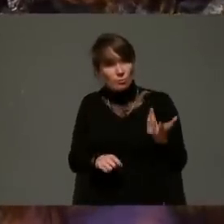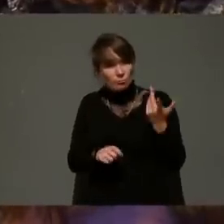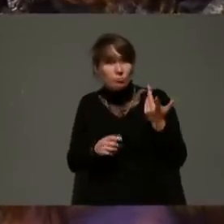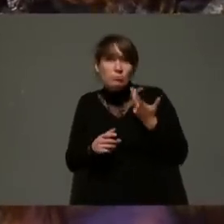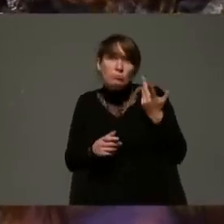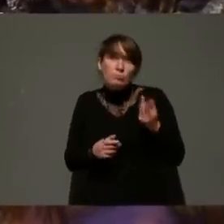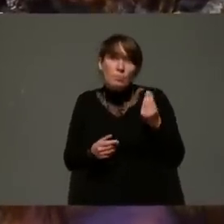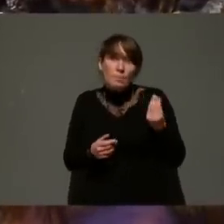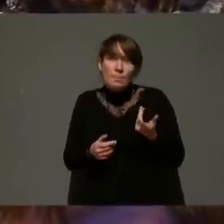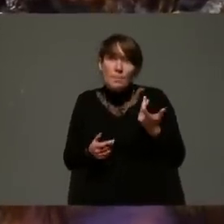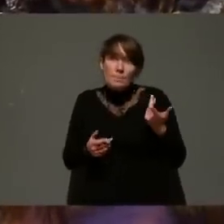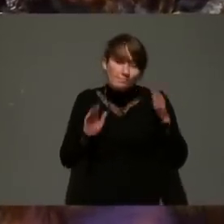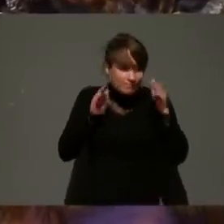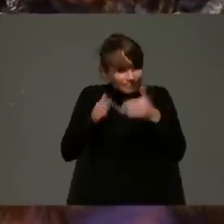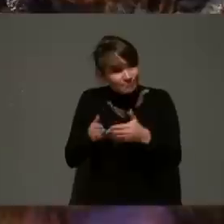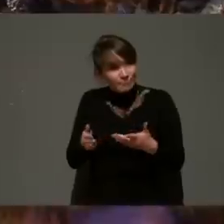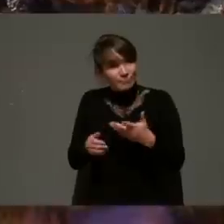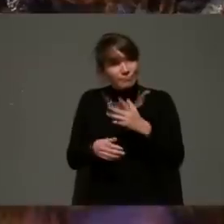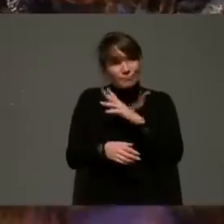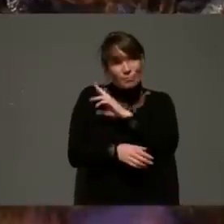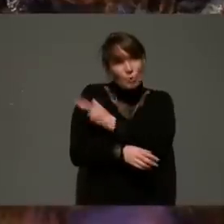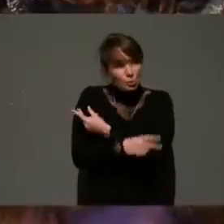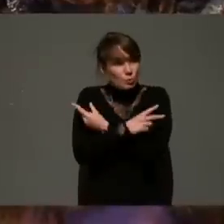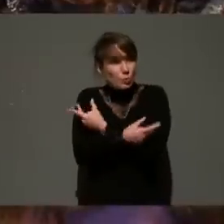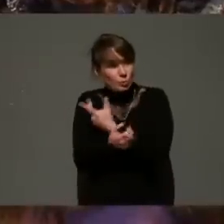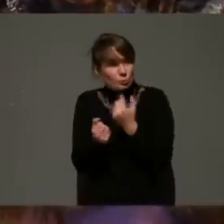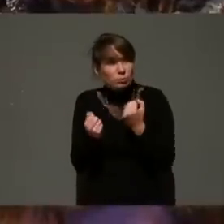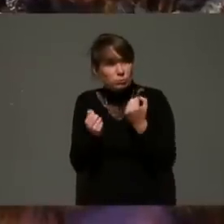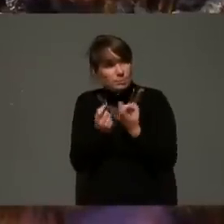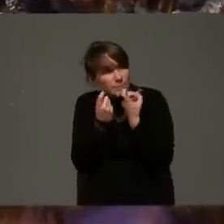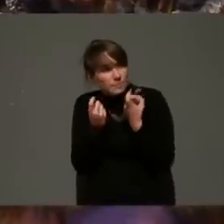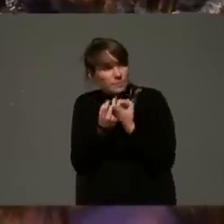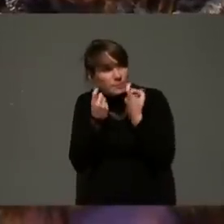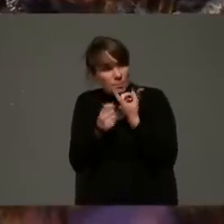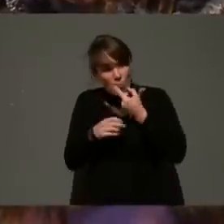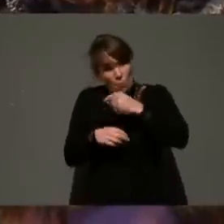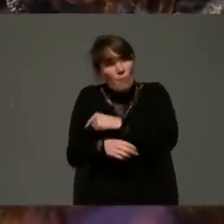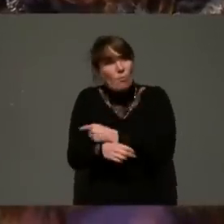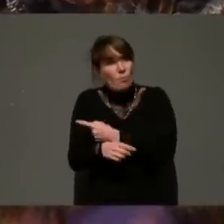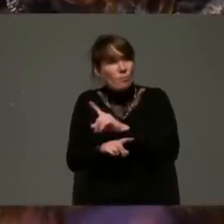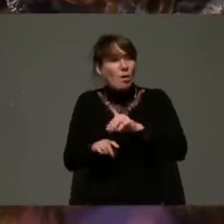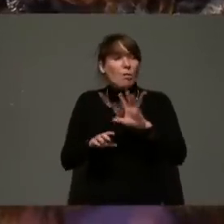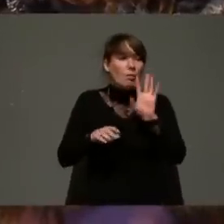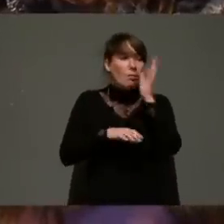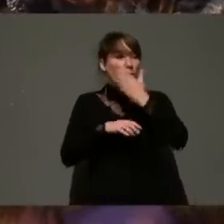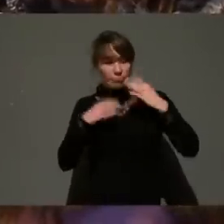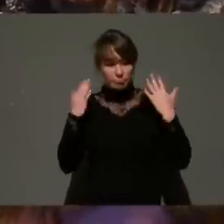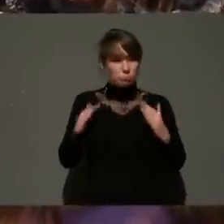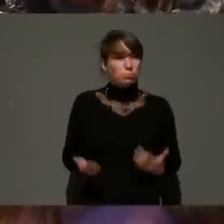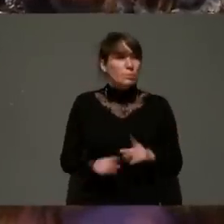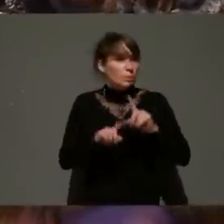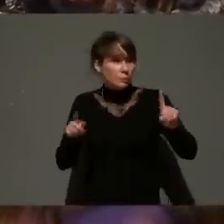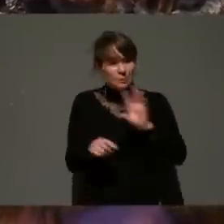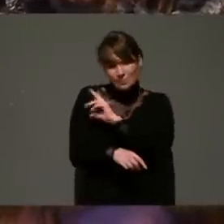travailler sur des aspects renforcement musculaire et en particulier les muscles profonds et pas juste l'aspect esthétique de la musculation?